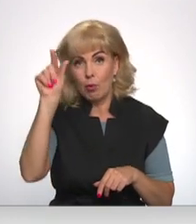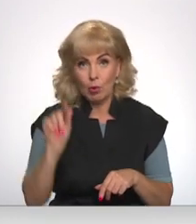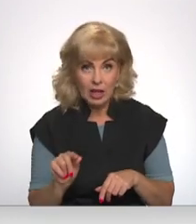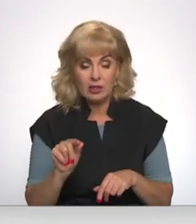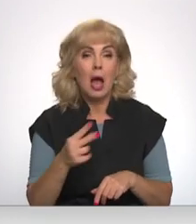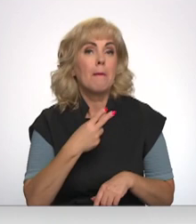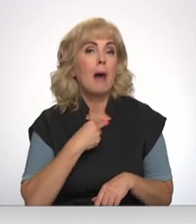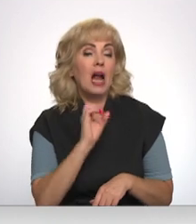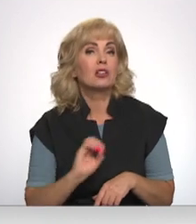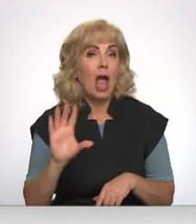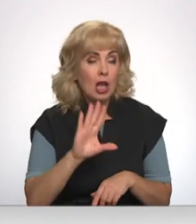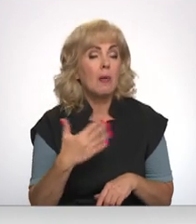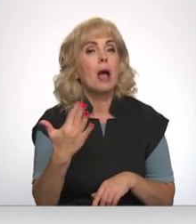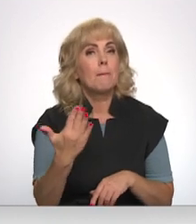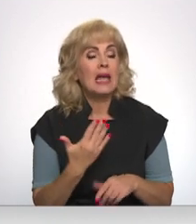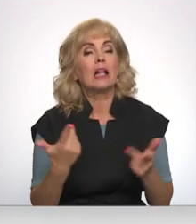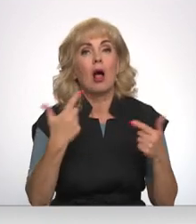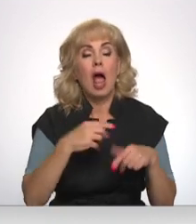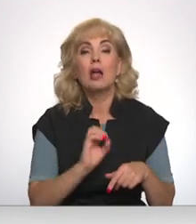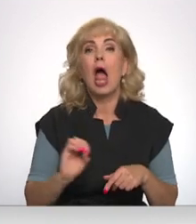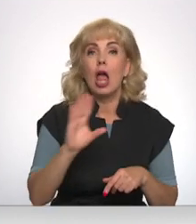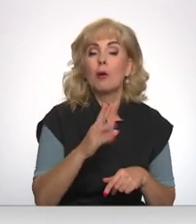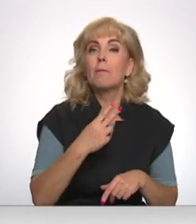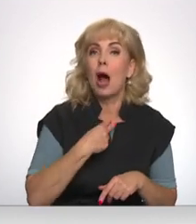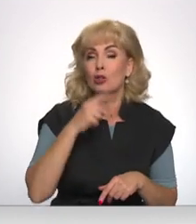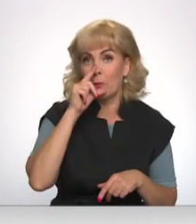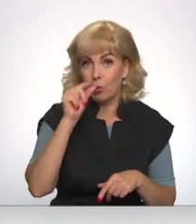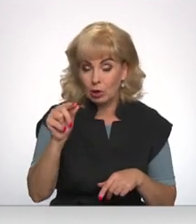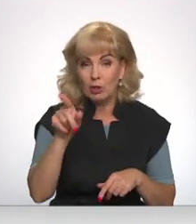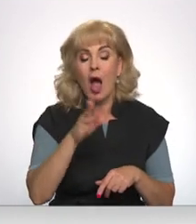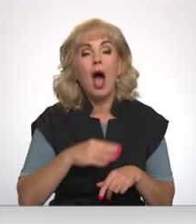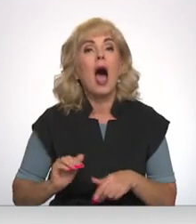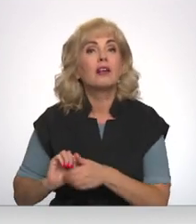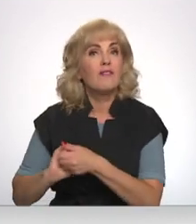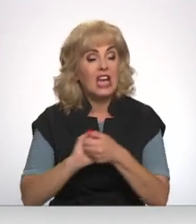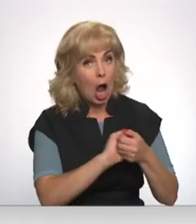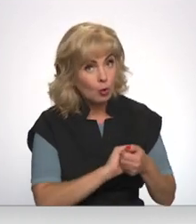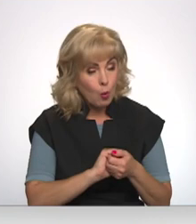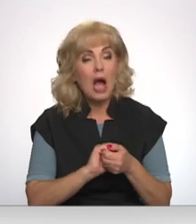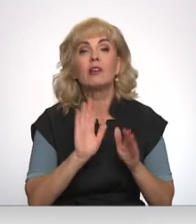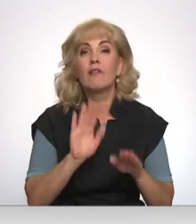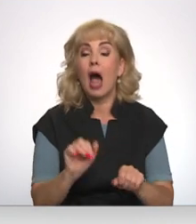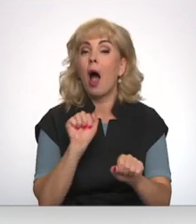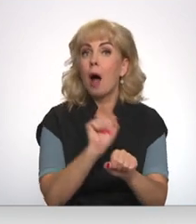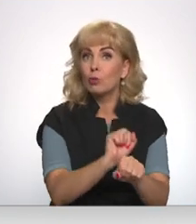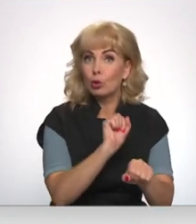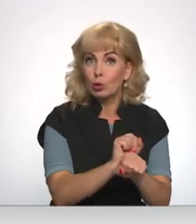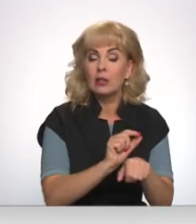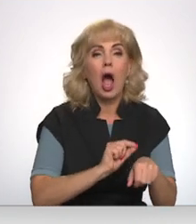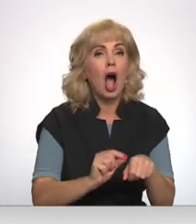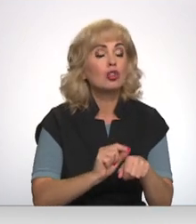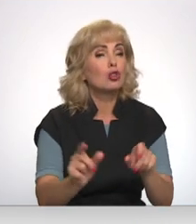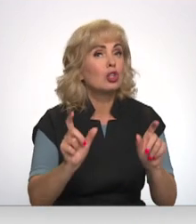Eiropu, un ir pienācis laiks Eiropai pārsteigt Putinu ar savu vienotību, jo tikai vienot mēs varam apturēt šo asiņaino